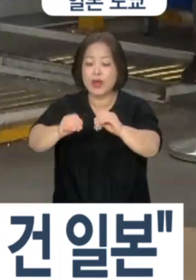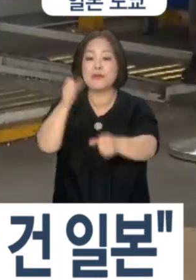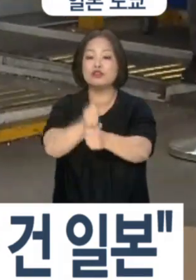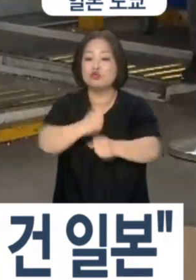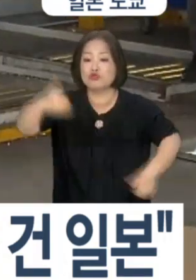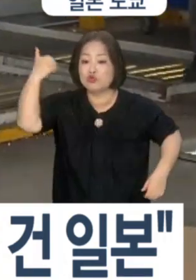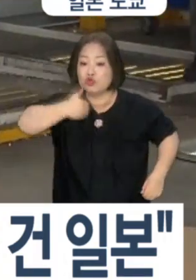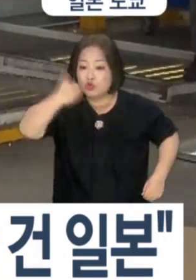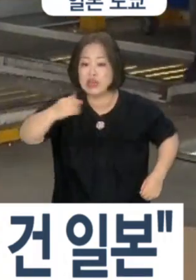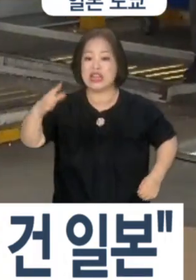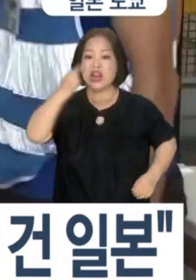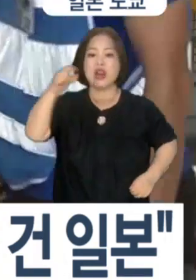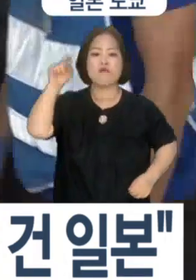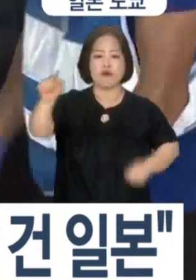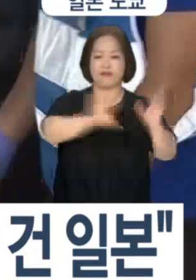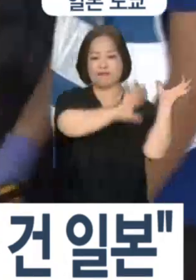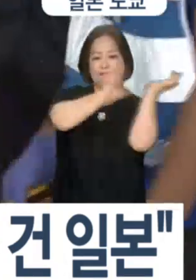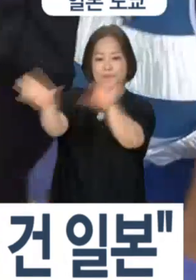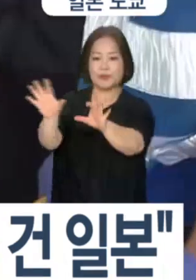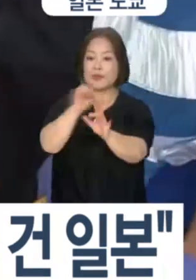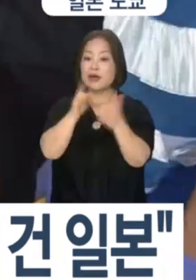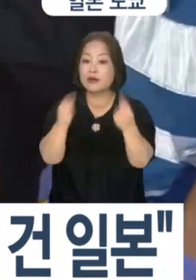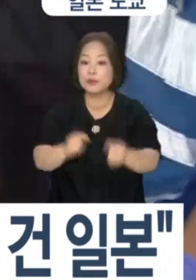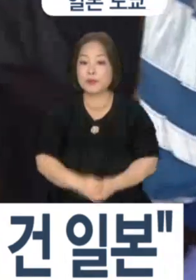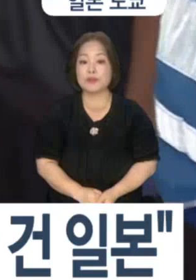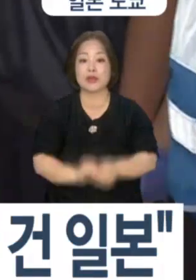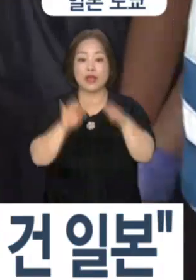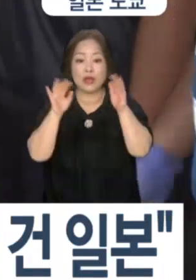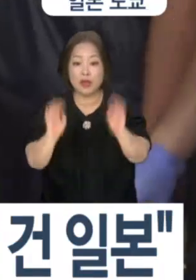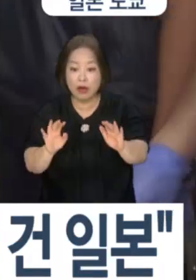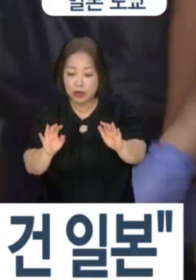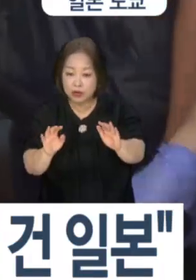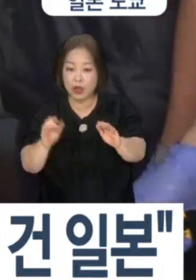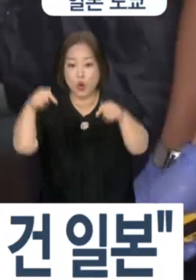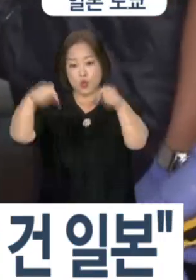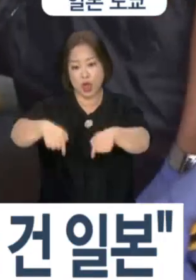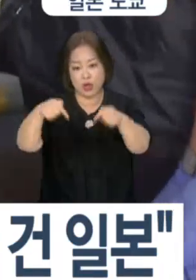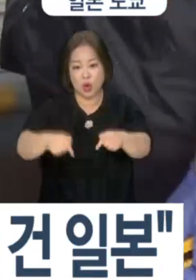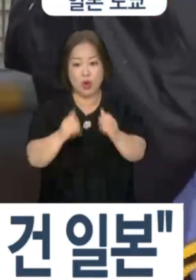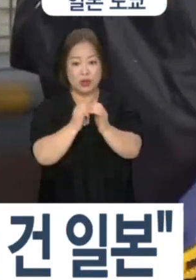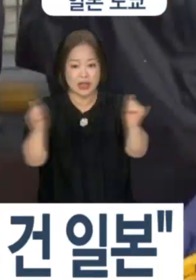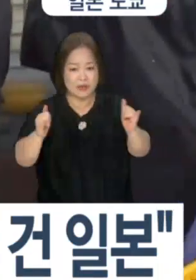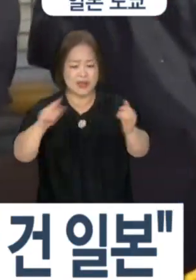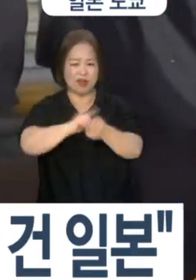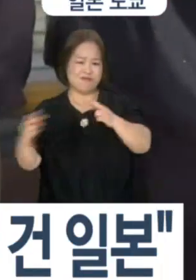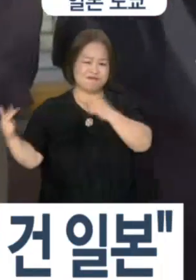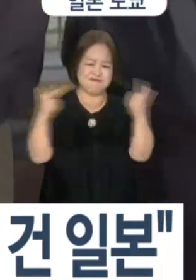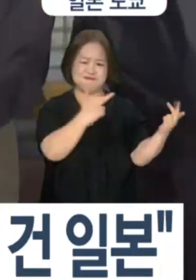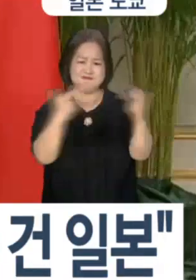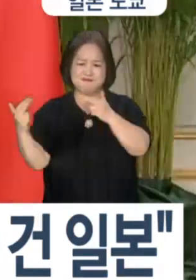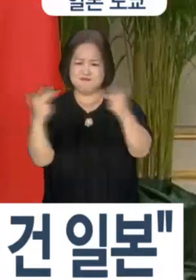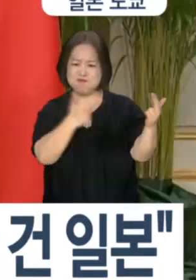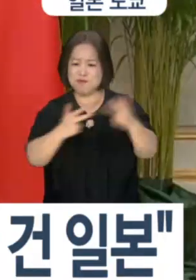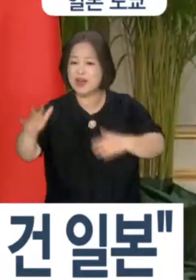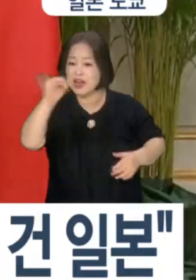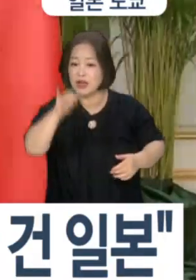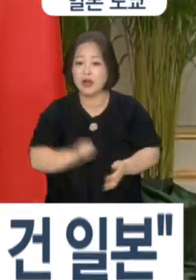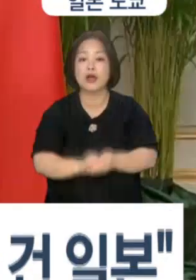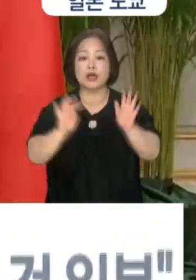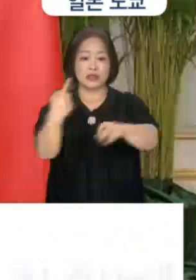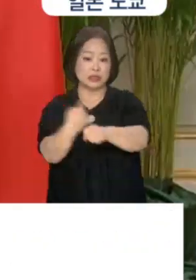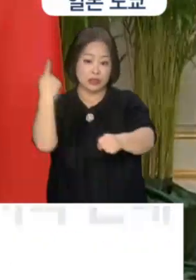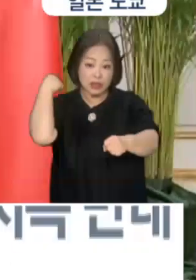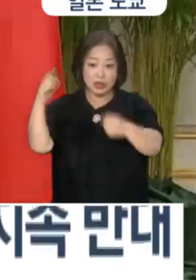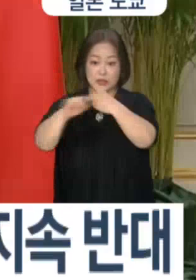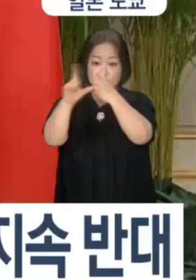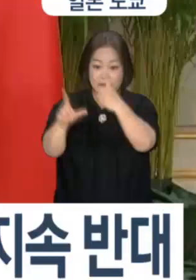전적으로 일본에 있다고 맞서고 있습니다. 양국 고위 외교관들이 설전까지 벌였습니다. 지난해